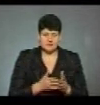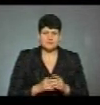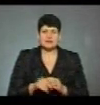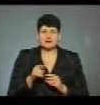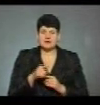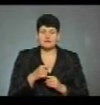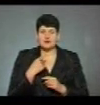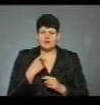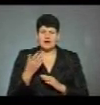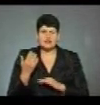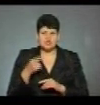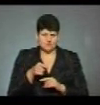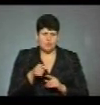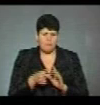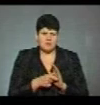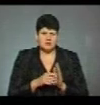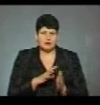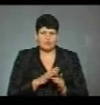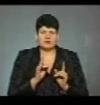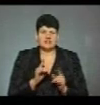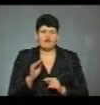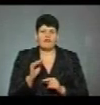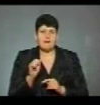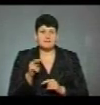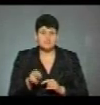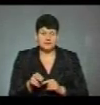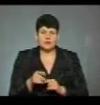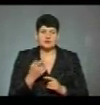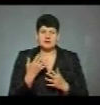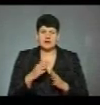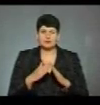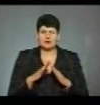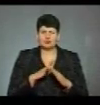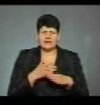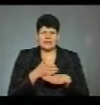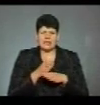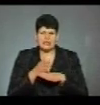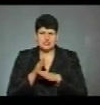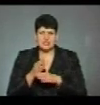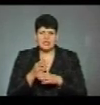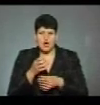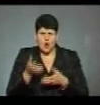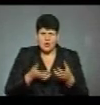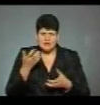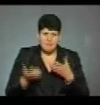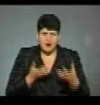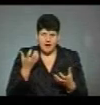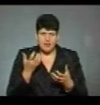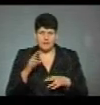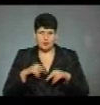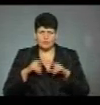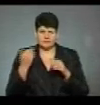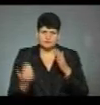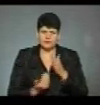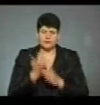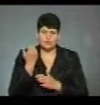її словами, раніше в цьому приміщенні був лише ФАП. Оскільки будівля мала тріщини, її розібрали до фундаменту та збудували